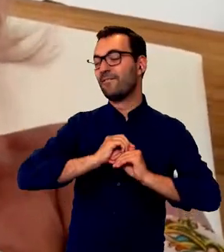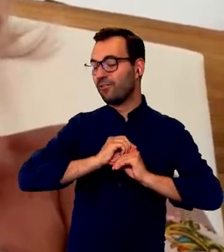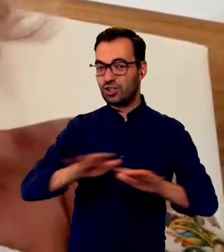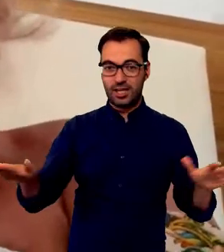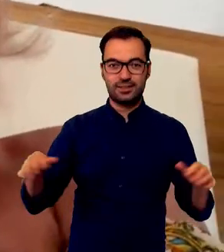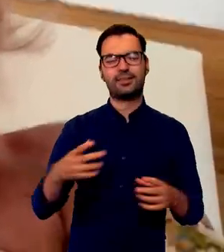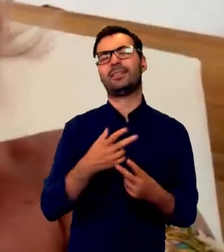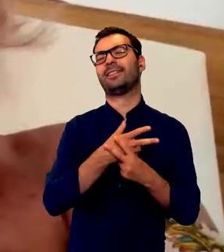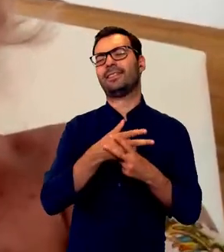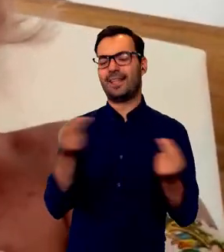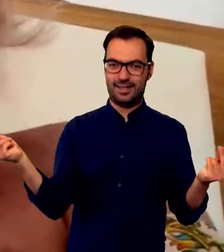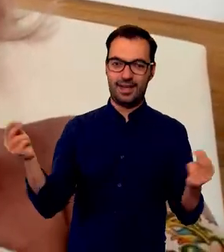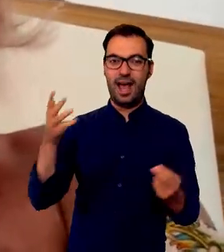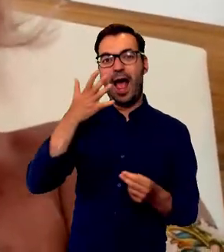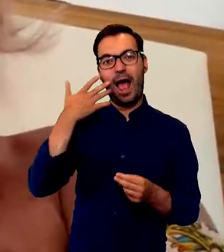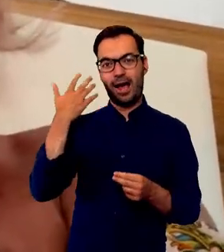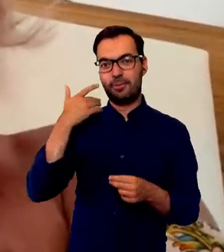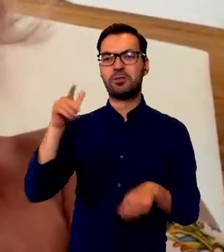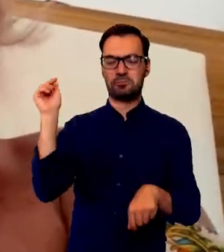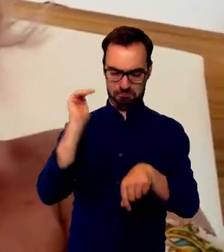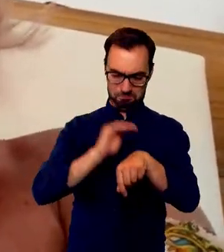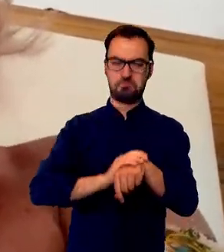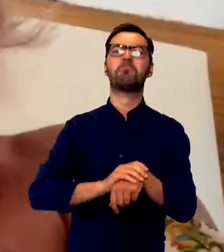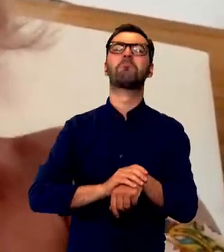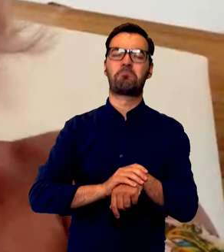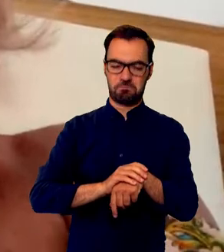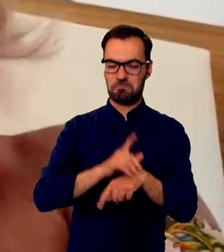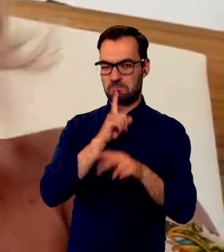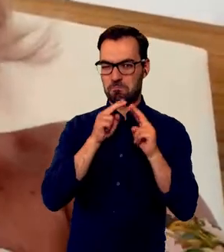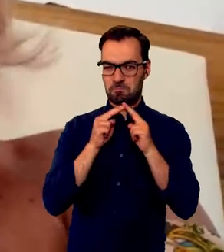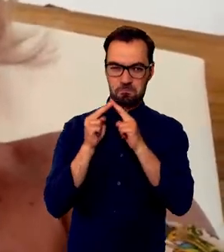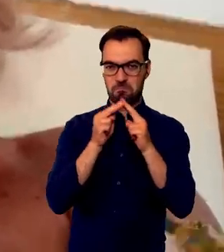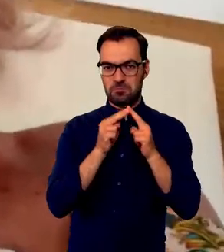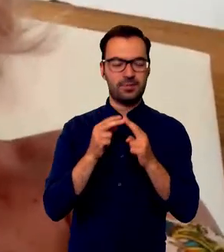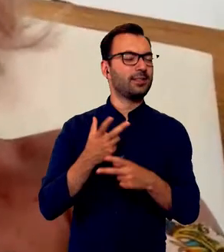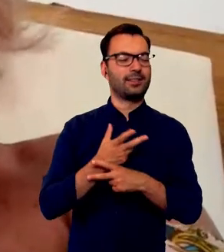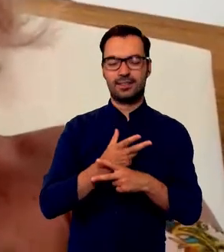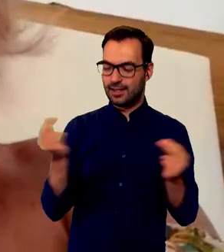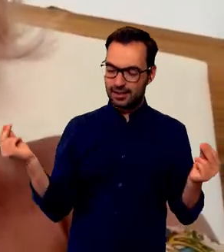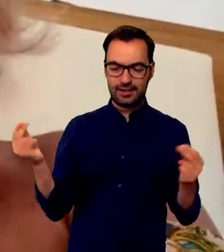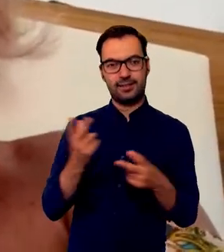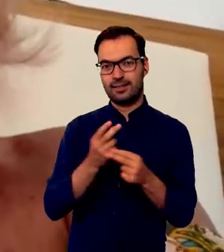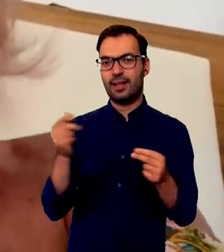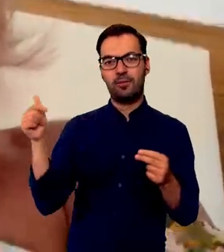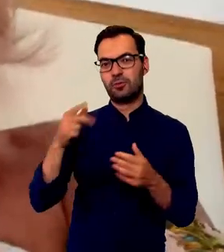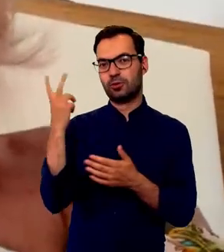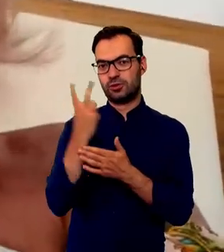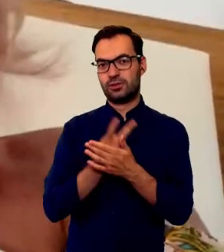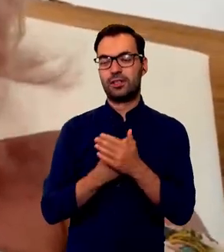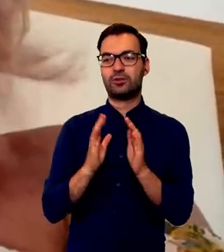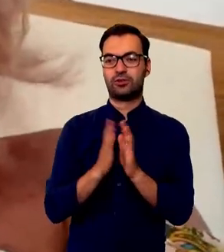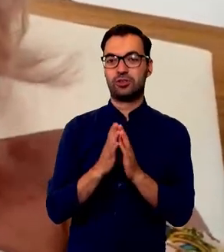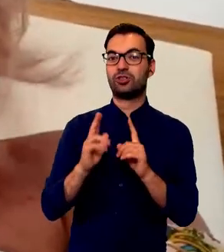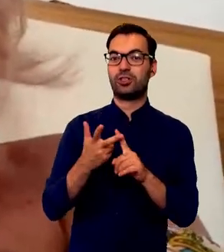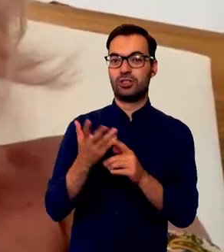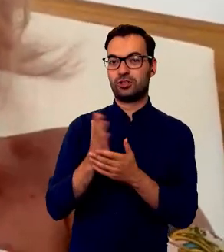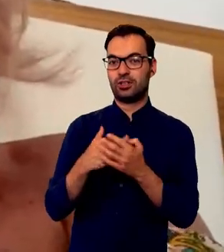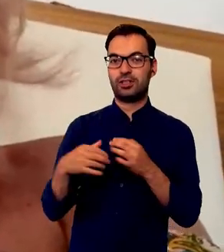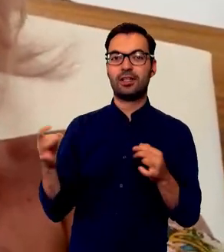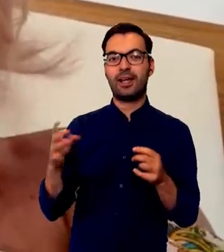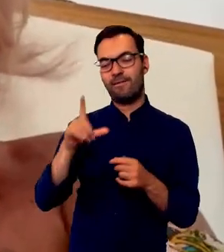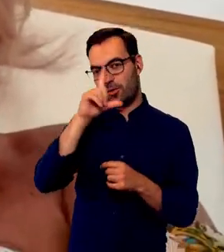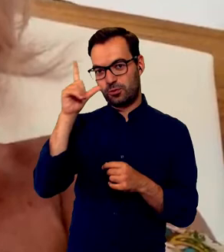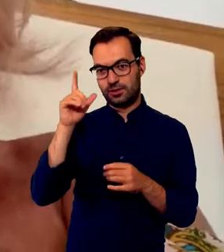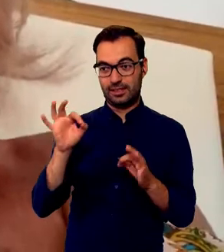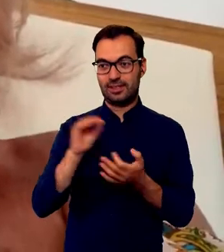wszędzie? Nie. Czy Arabowie dają na to przyzwolenie i jest mowa milczenia? Nie, ale to już trzeba przeczytać trzecią część Gry w ludzi,